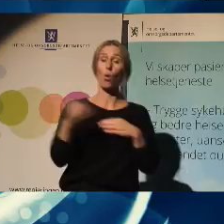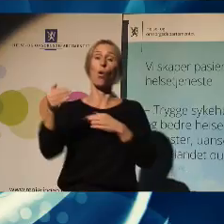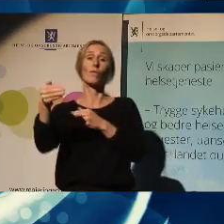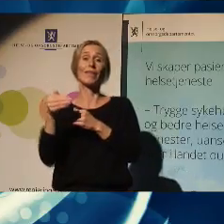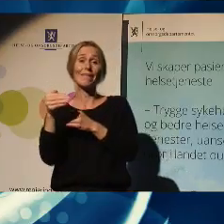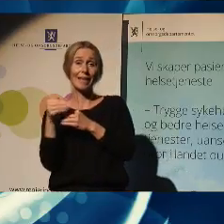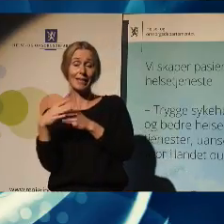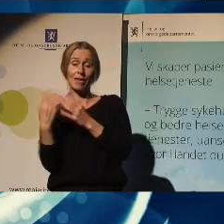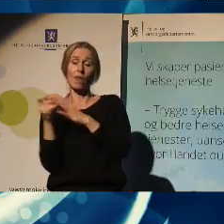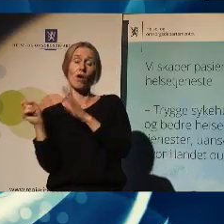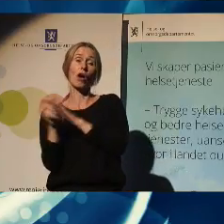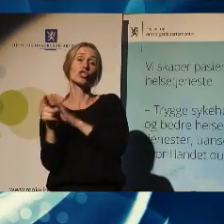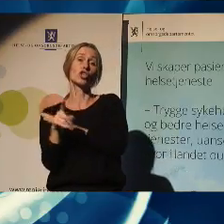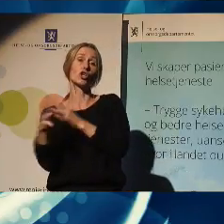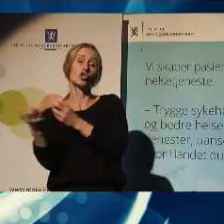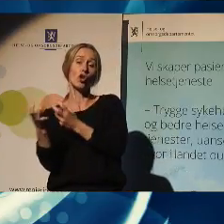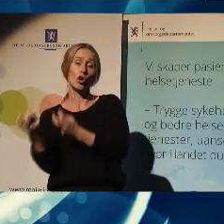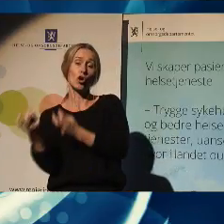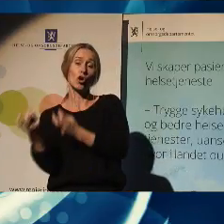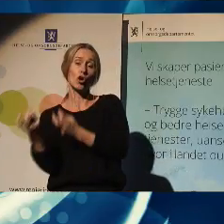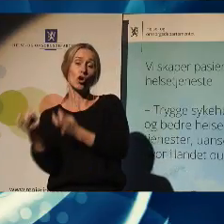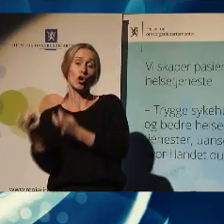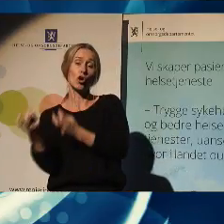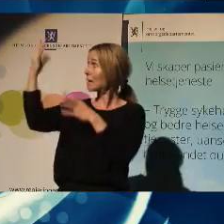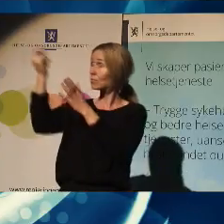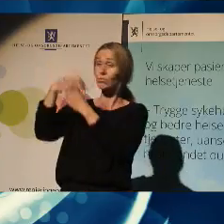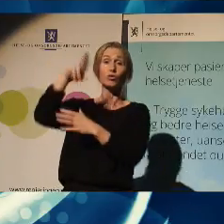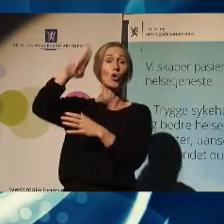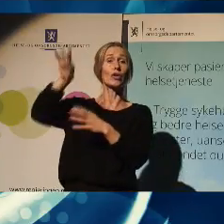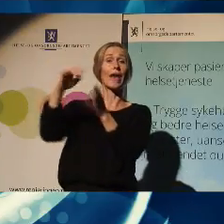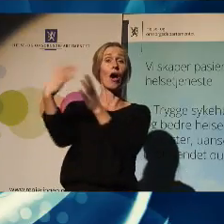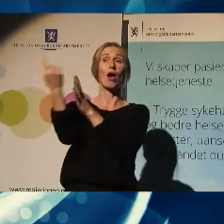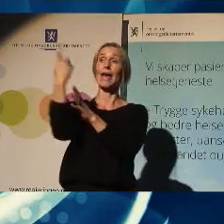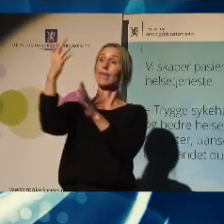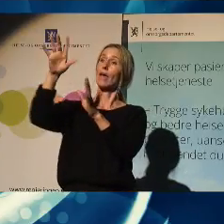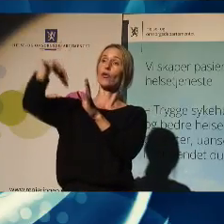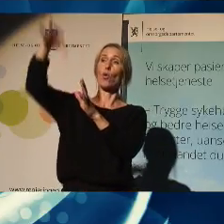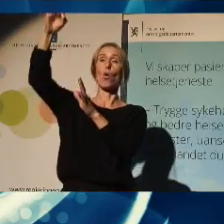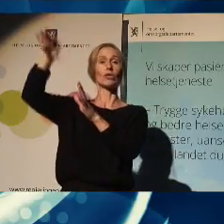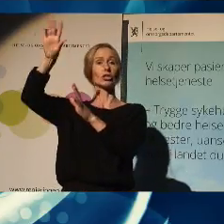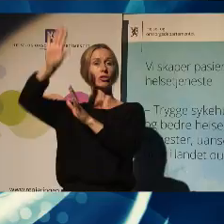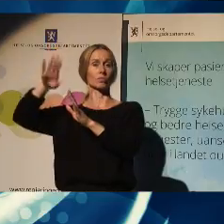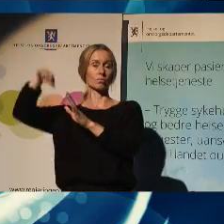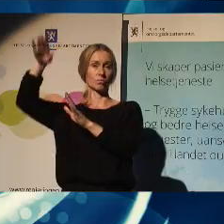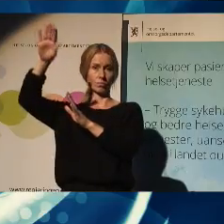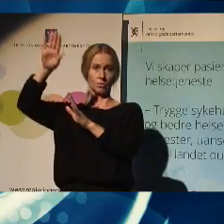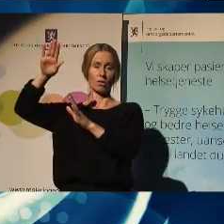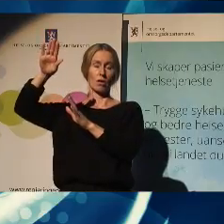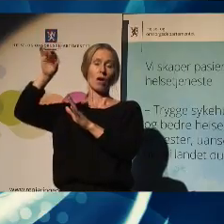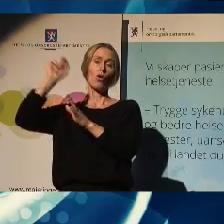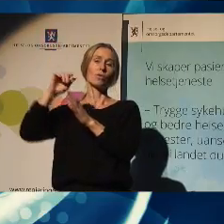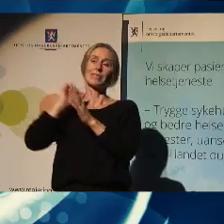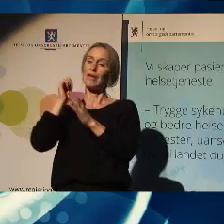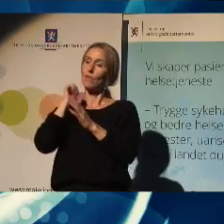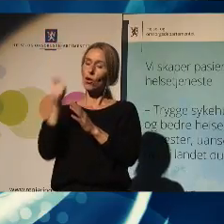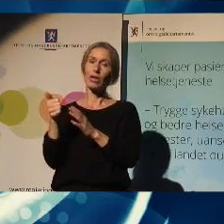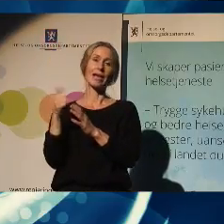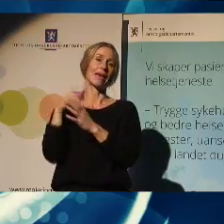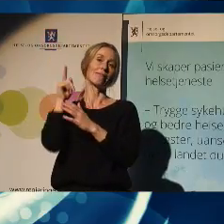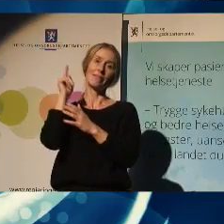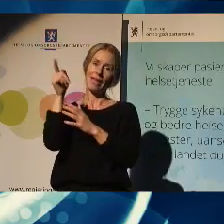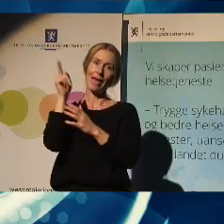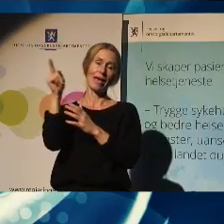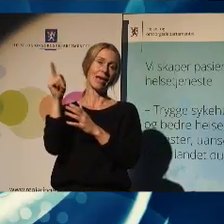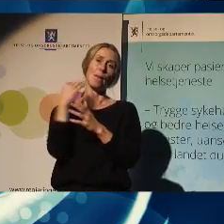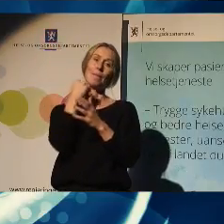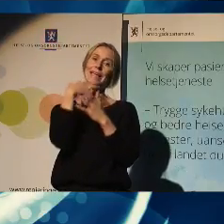av asylsøkere. Og du ser Norge helt alene, helt for seg selv, helt øverst der oppe. Og det klart, dette her